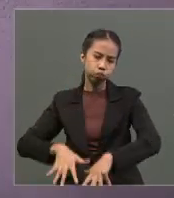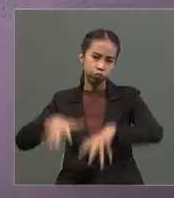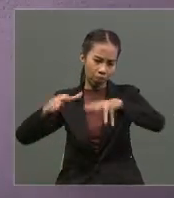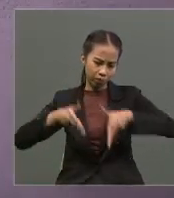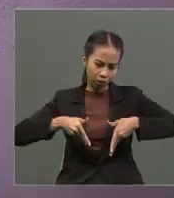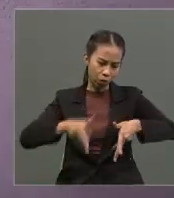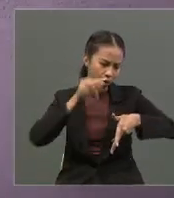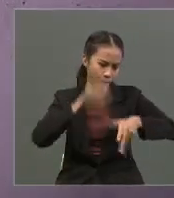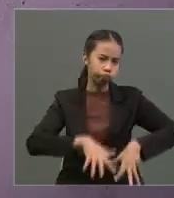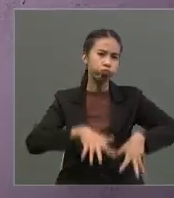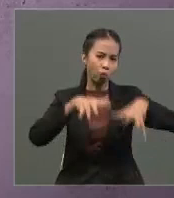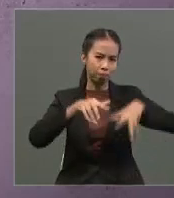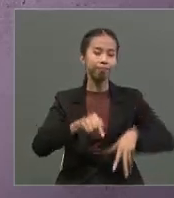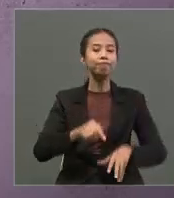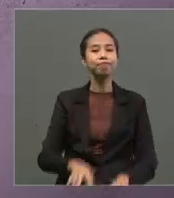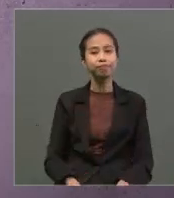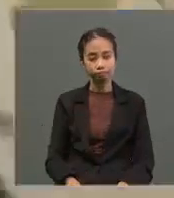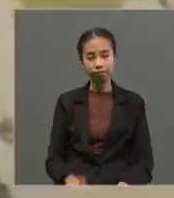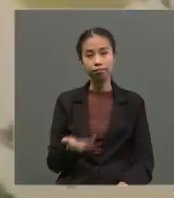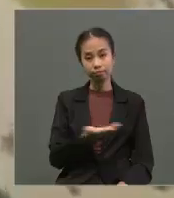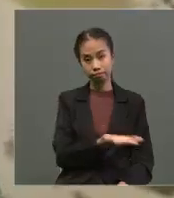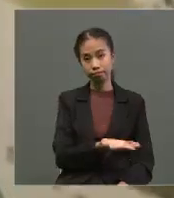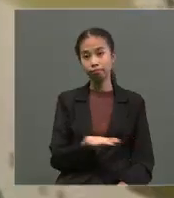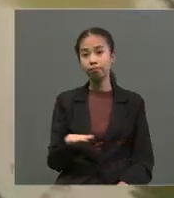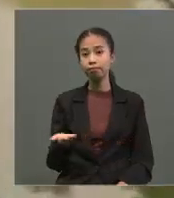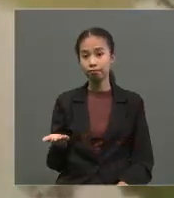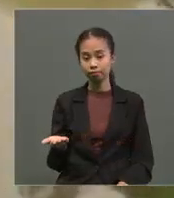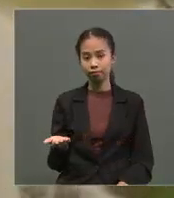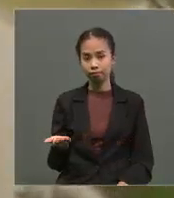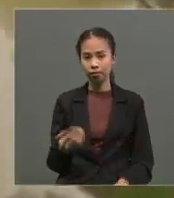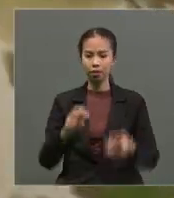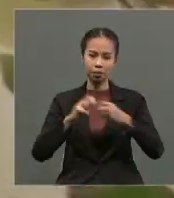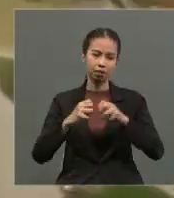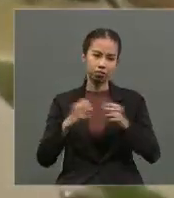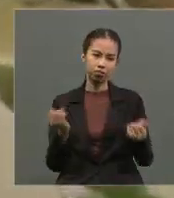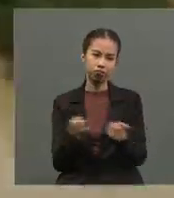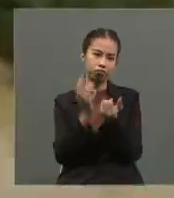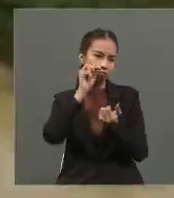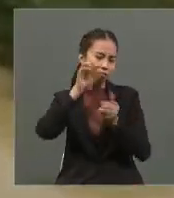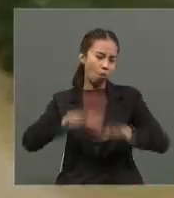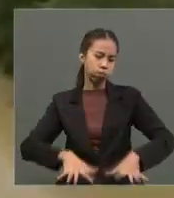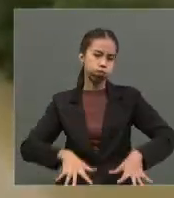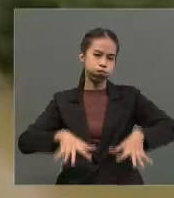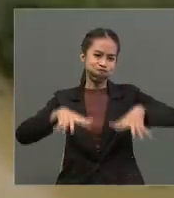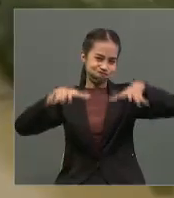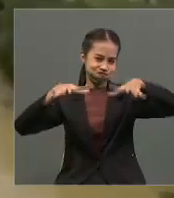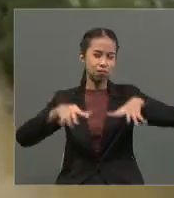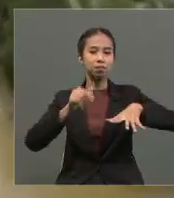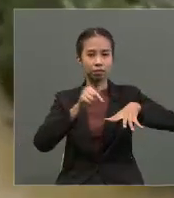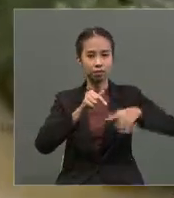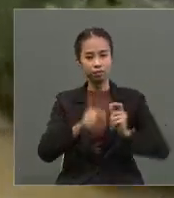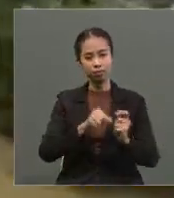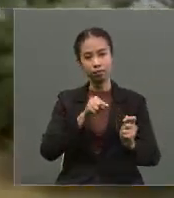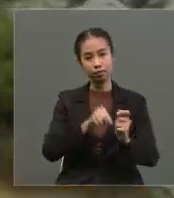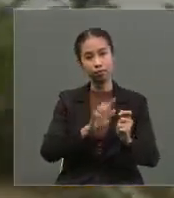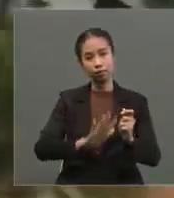าดจากภายนอกครับไปดูสภาพพื้นที่ที่เจอกับปัญหาน้ำท่วมนะครับเป็นพื้นที่ที่อยู่ในตัวเมื